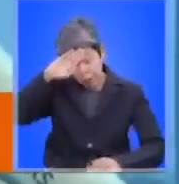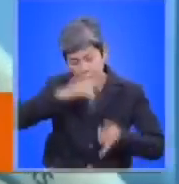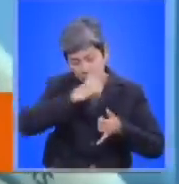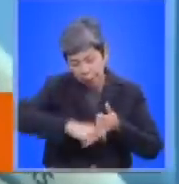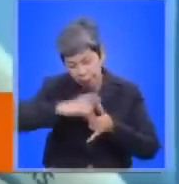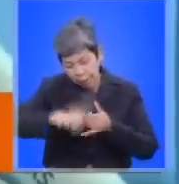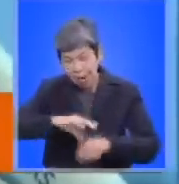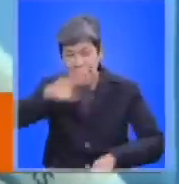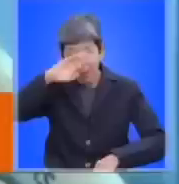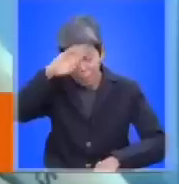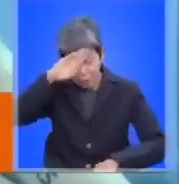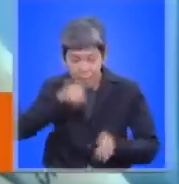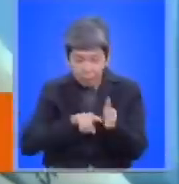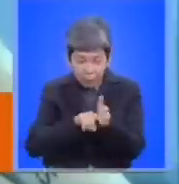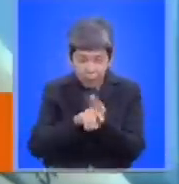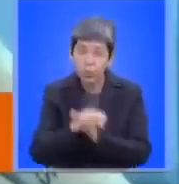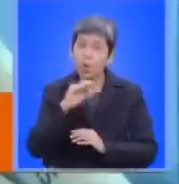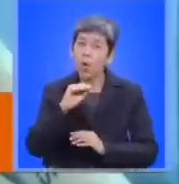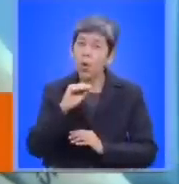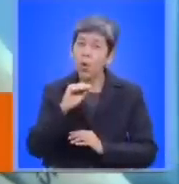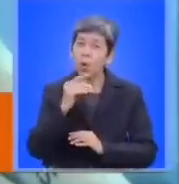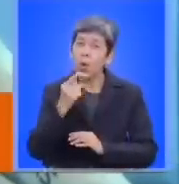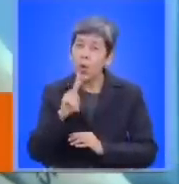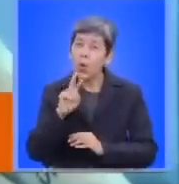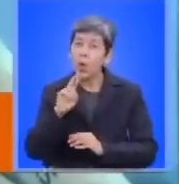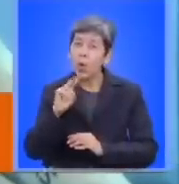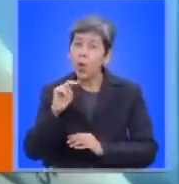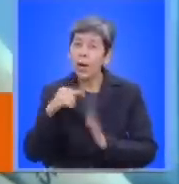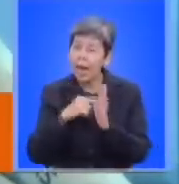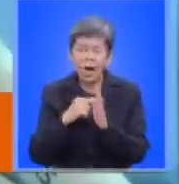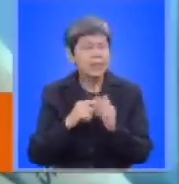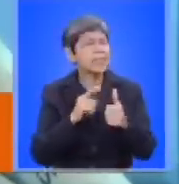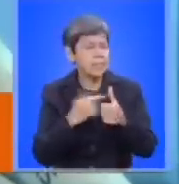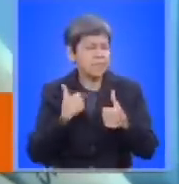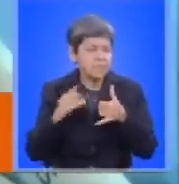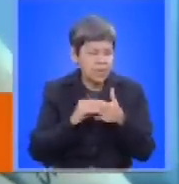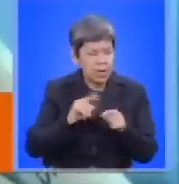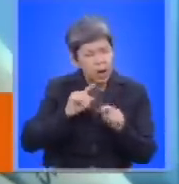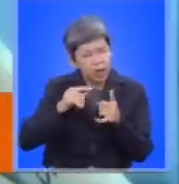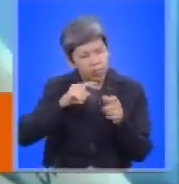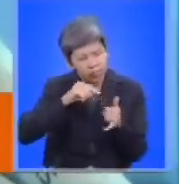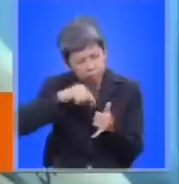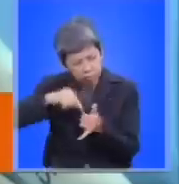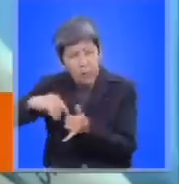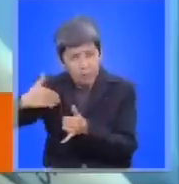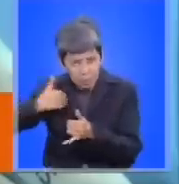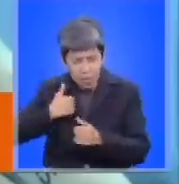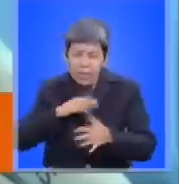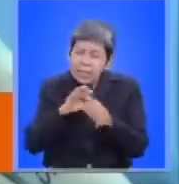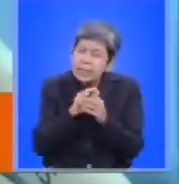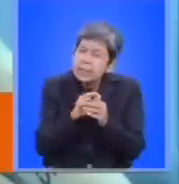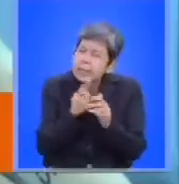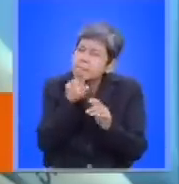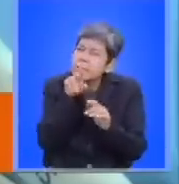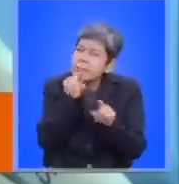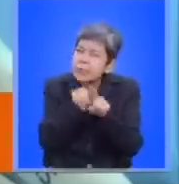ยเฉพาะโรคไวรัสโคโรนาอย่างกรณีหลายรายเนี่ยมีอาการข้างเคียงอื่นๆอยู่